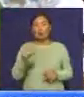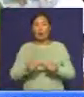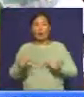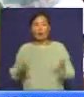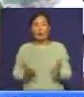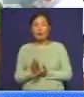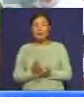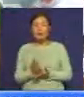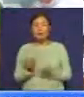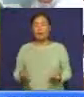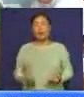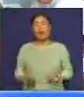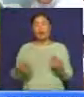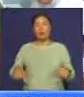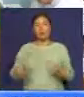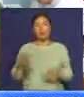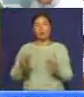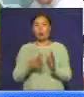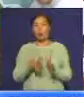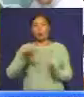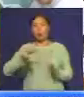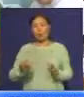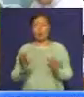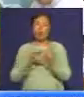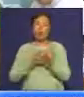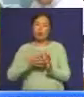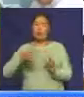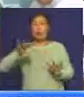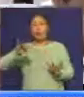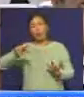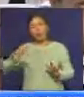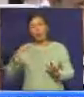қызмет атқарады. Емтихандар 29 мамырдан 9 маусымға дейін өтеді.